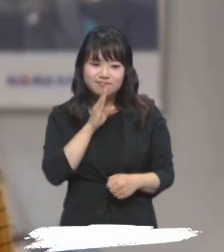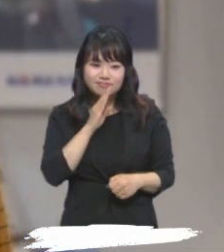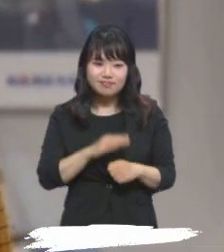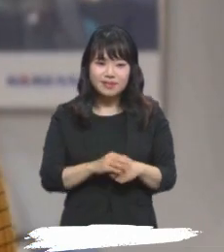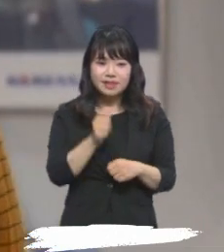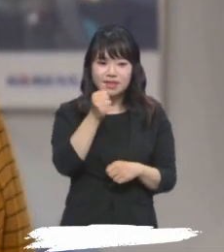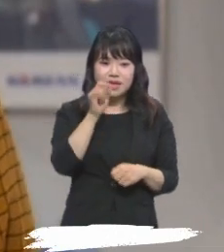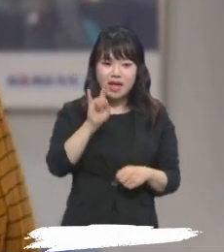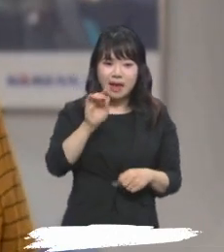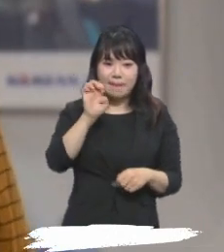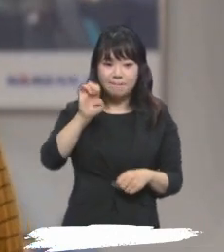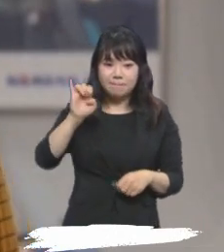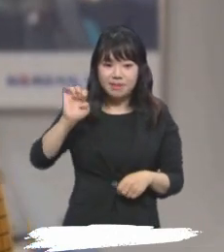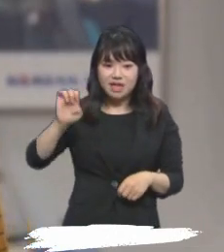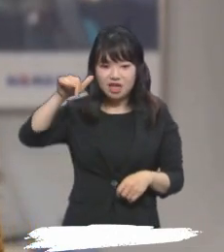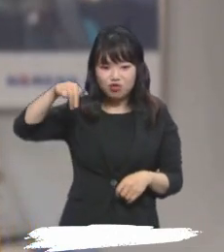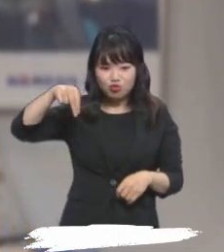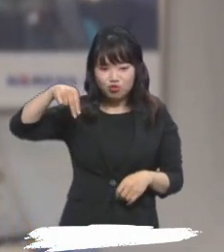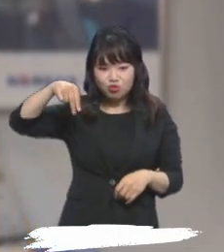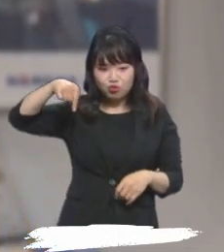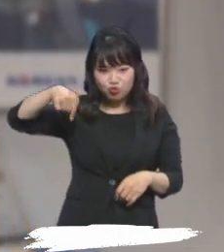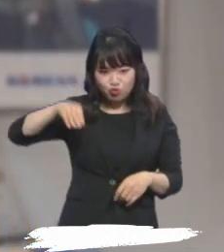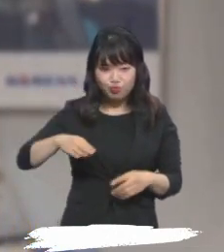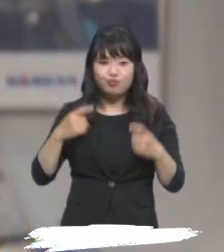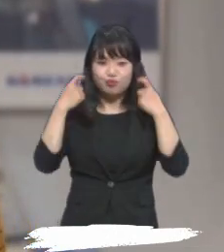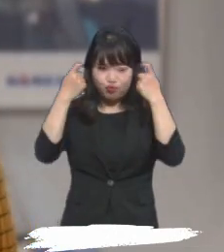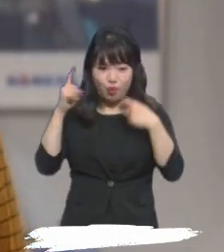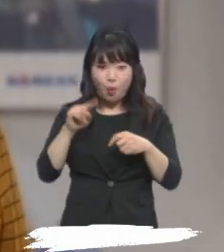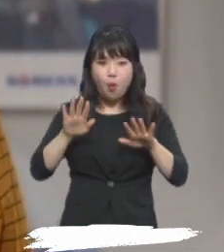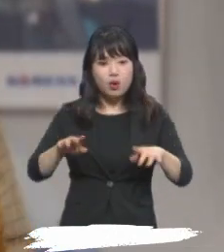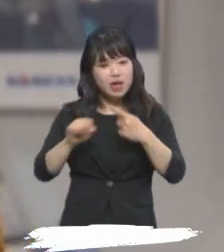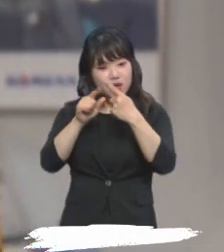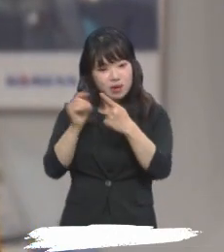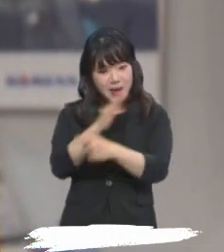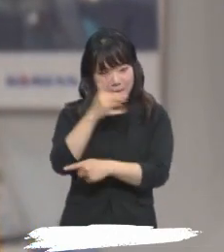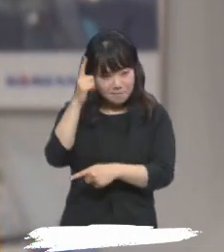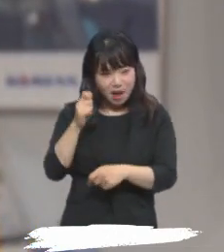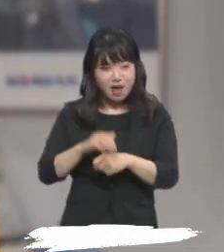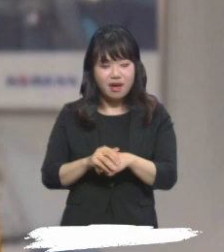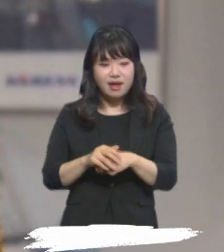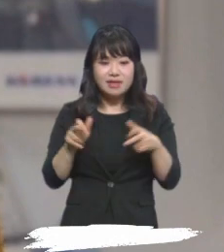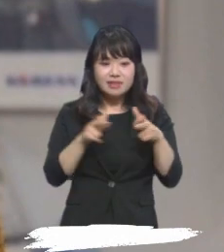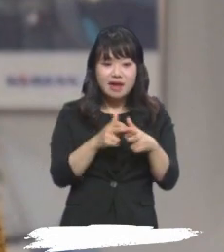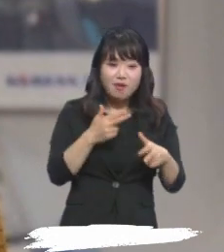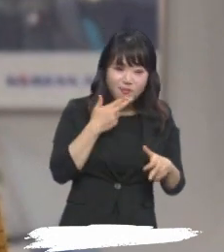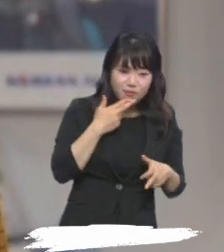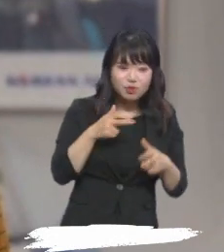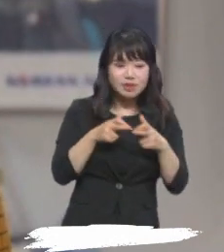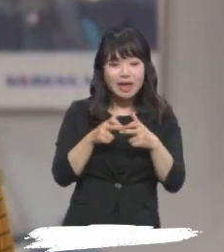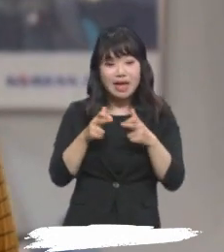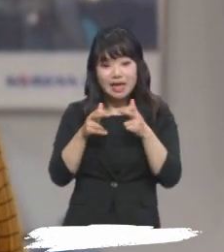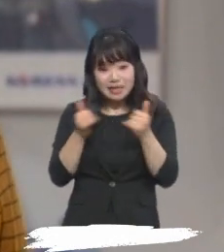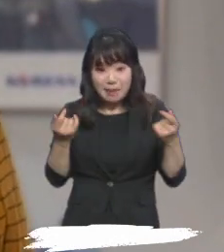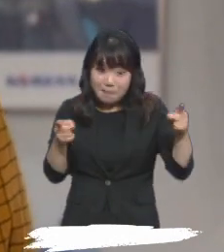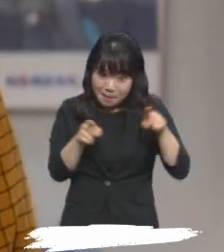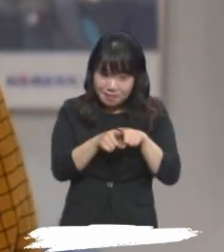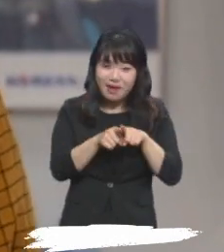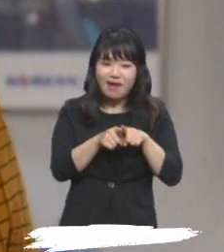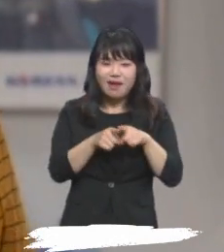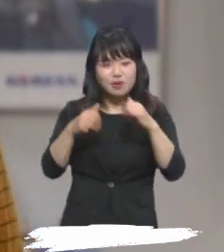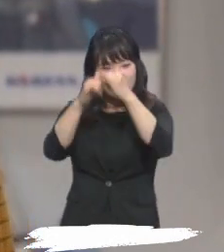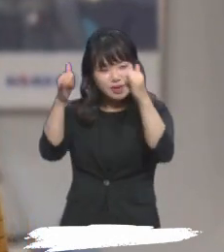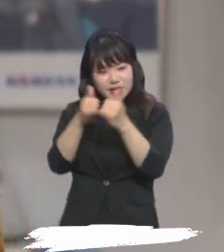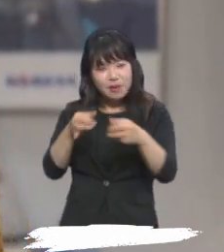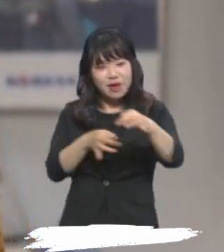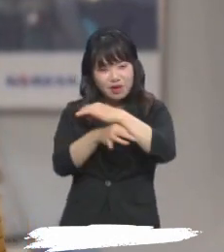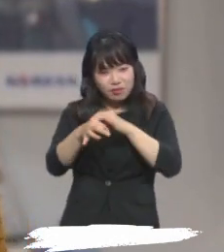해피쿠터는 올해 1월부터 연말까지 운영을 계획하고 있고요. 무장애 여행이나 사회적 경제 조직들을 위한 상품들을